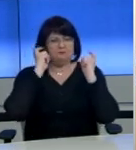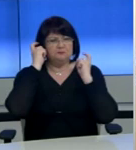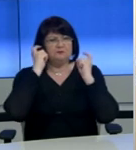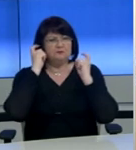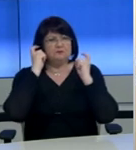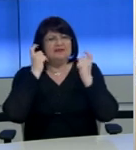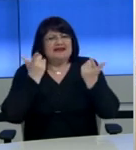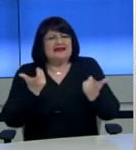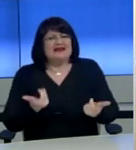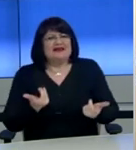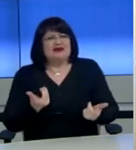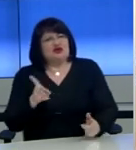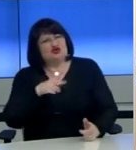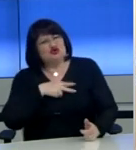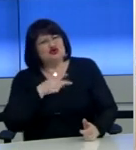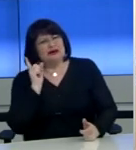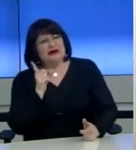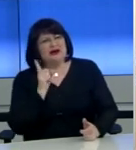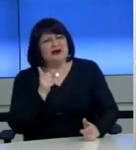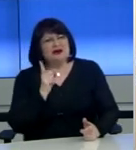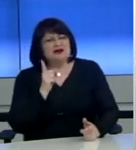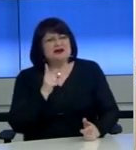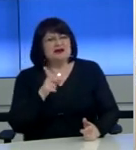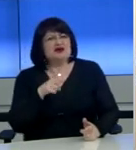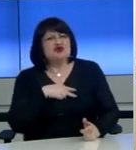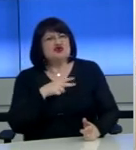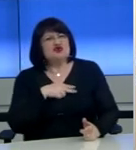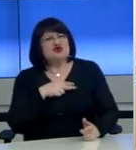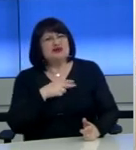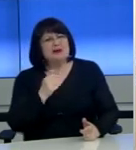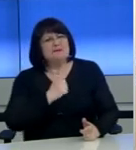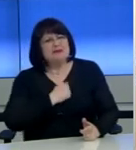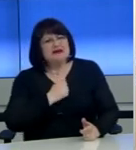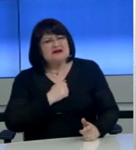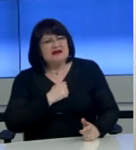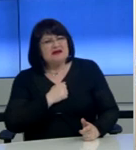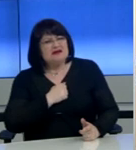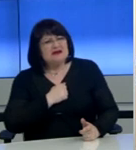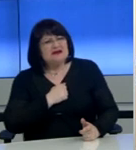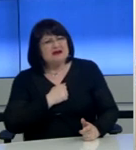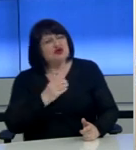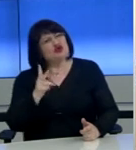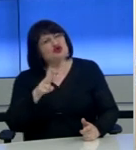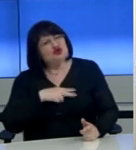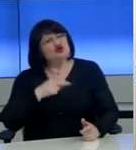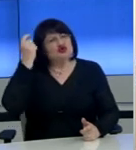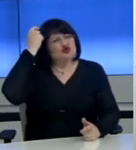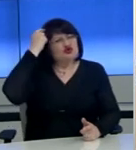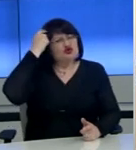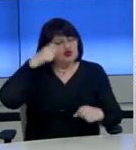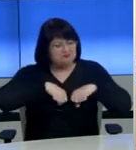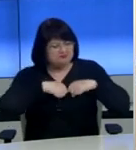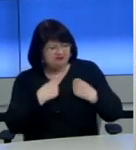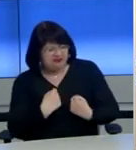την ευτυχρησία και την ελευθεροφροσύνη των λειτουργών της πολιτείας. Αναρωτιέται,